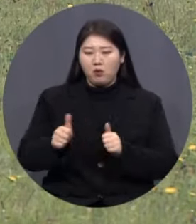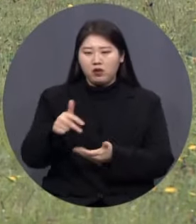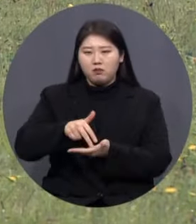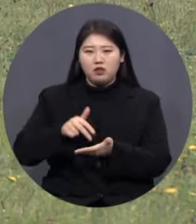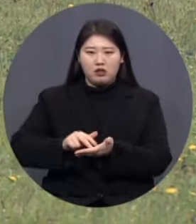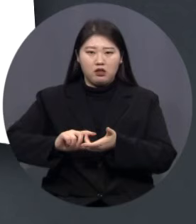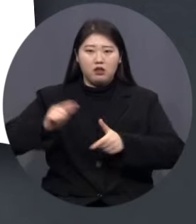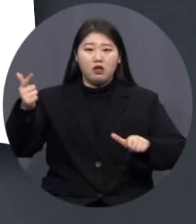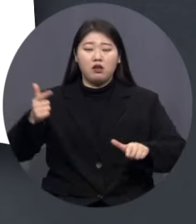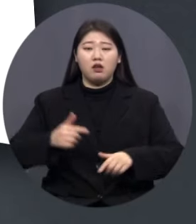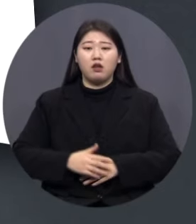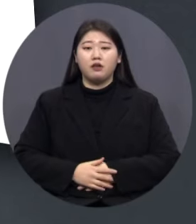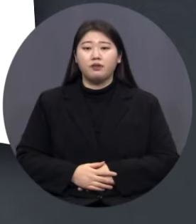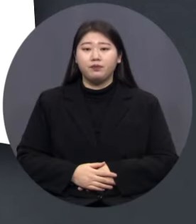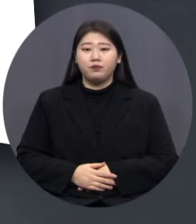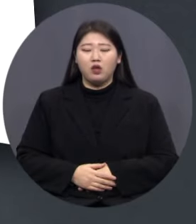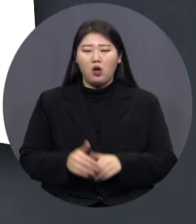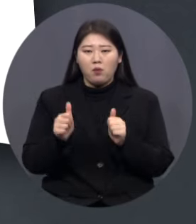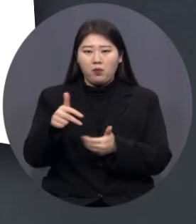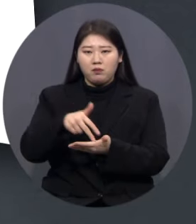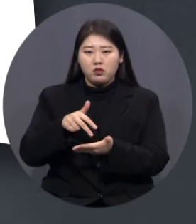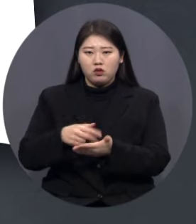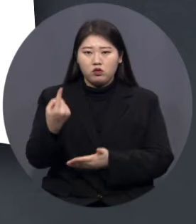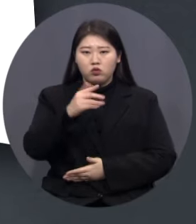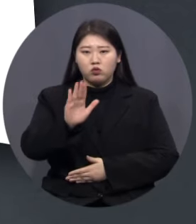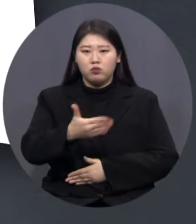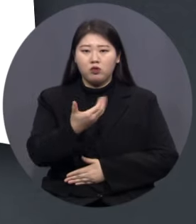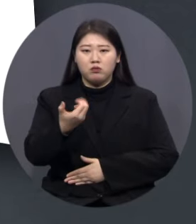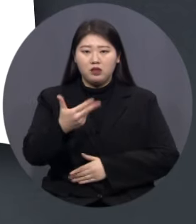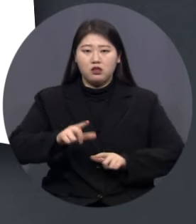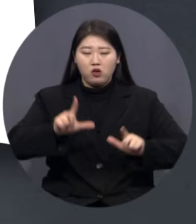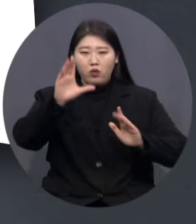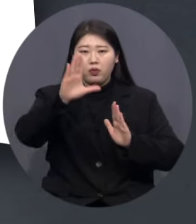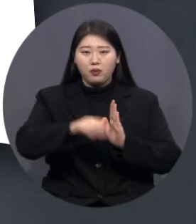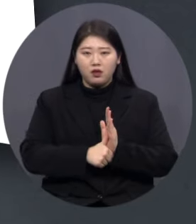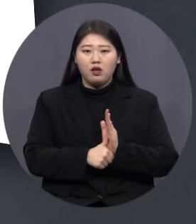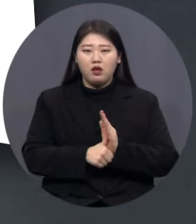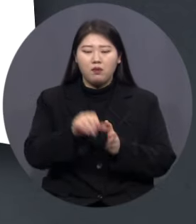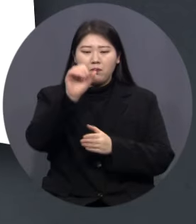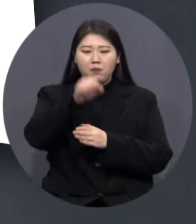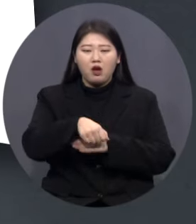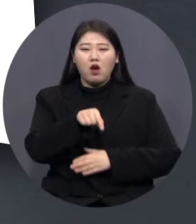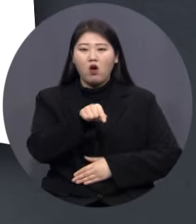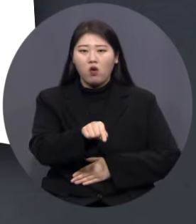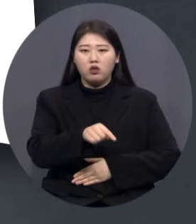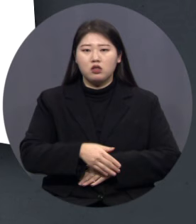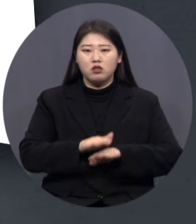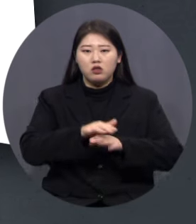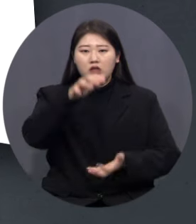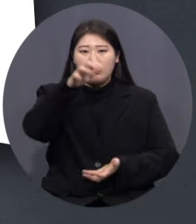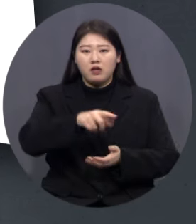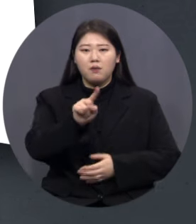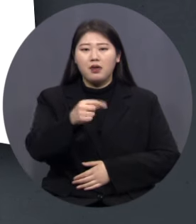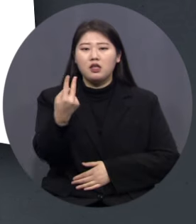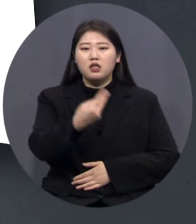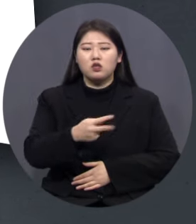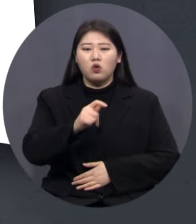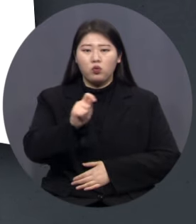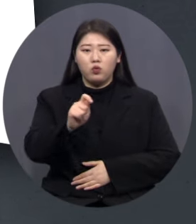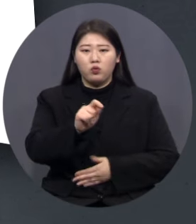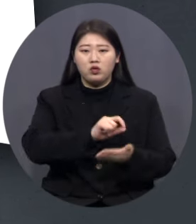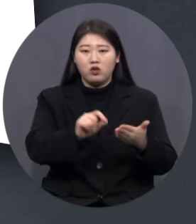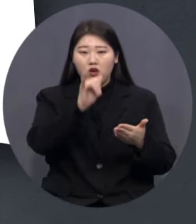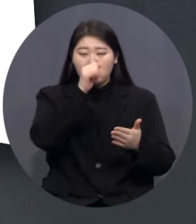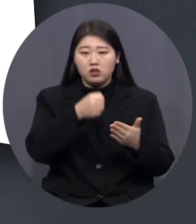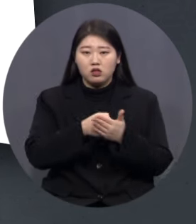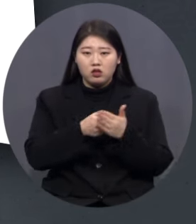달 법원은 97년 당시 환경부가 인가한 고시는 처리 용량을 하루 12 2,000 톤으로 명시해